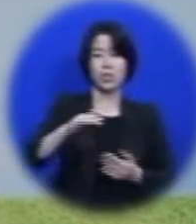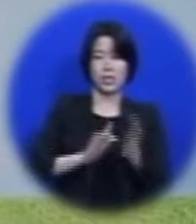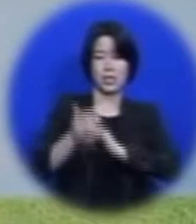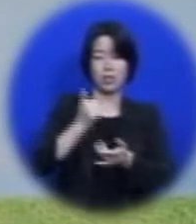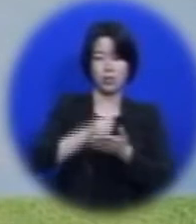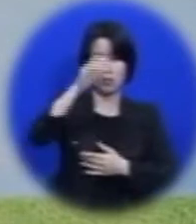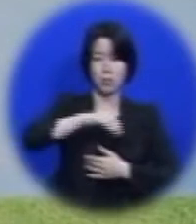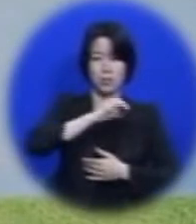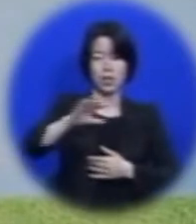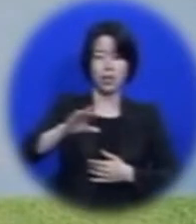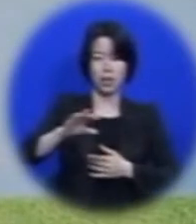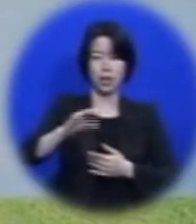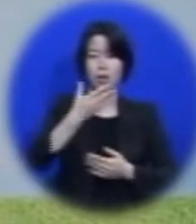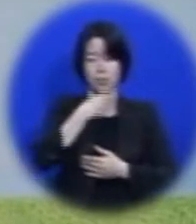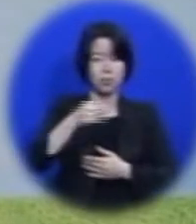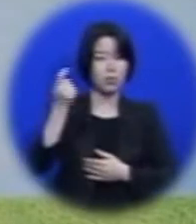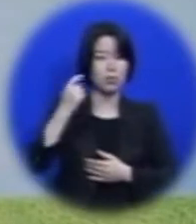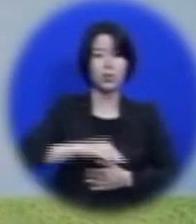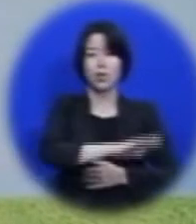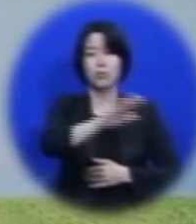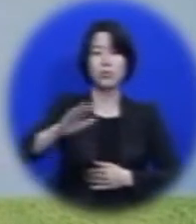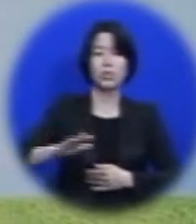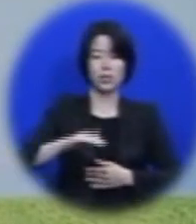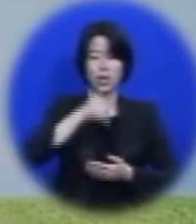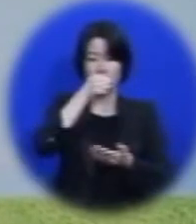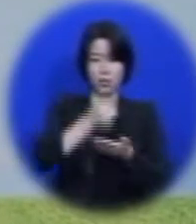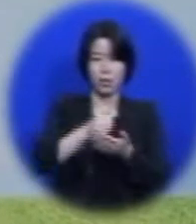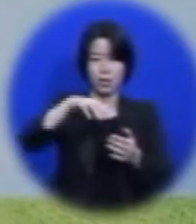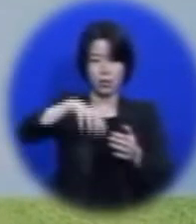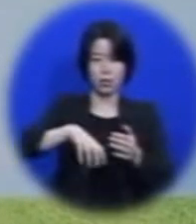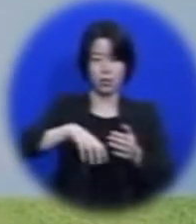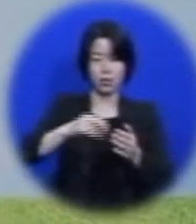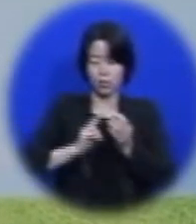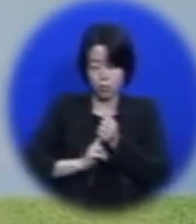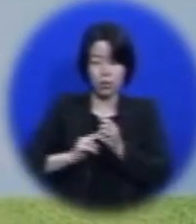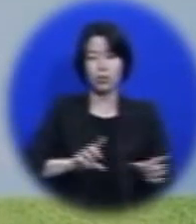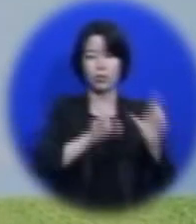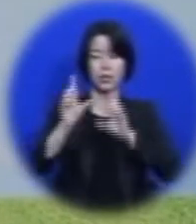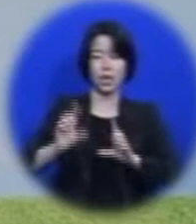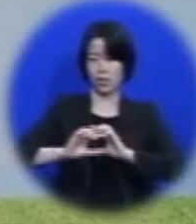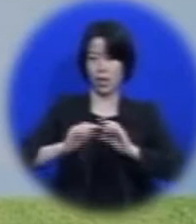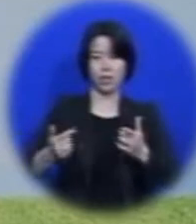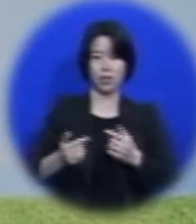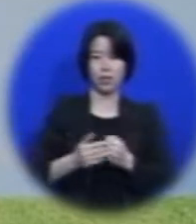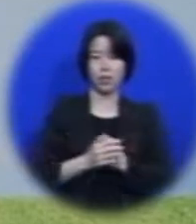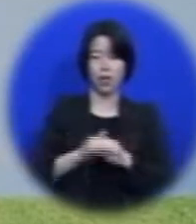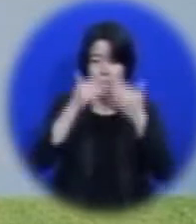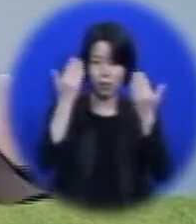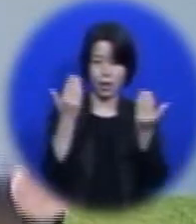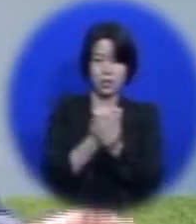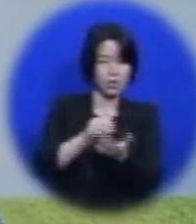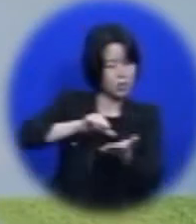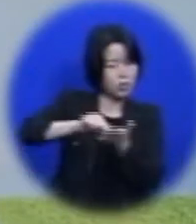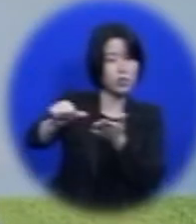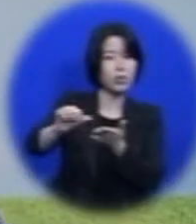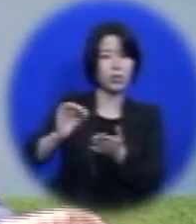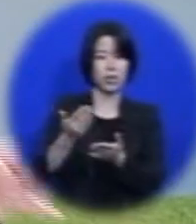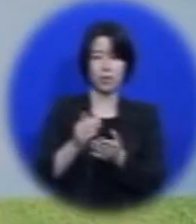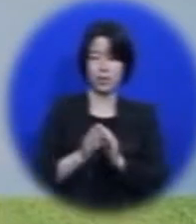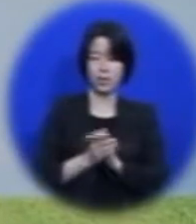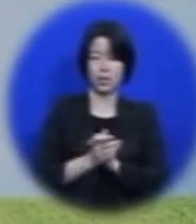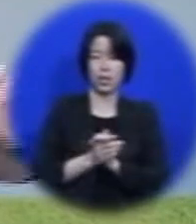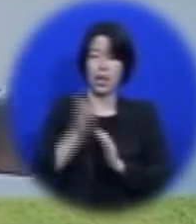십자가의 복음은 우리를 죄를 숨겨두고 사는 게 아닙니다. 완전히 지워져 버린